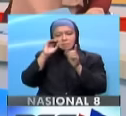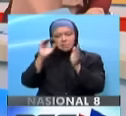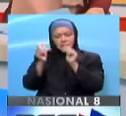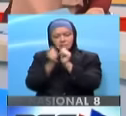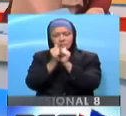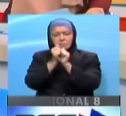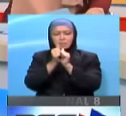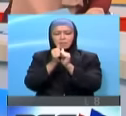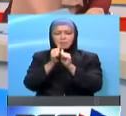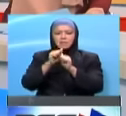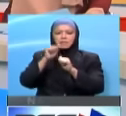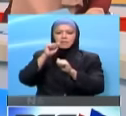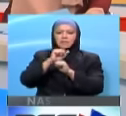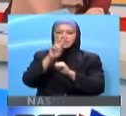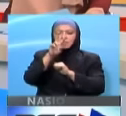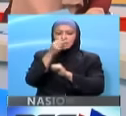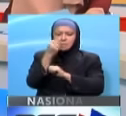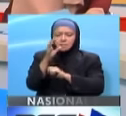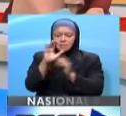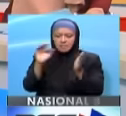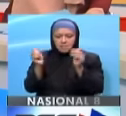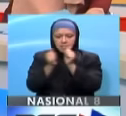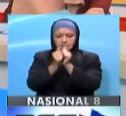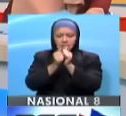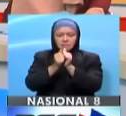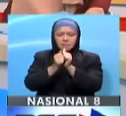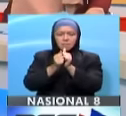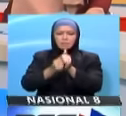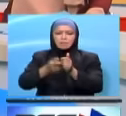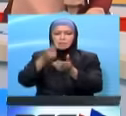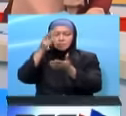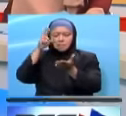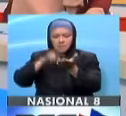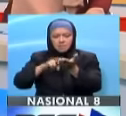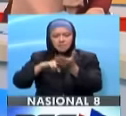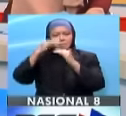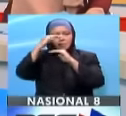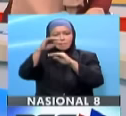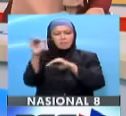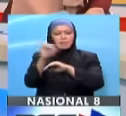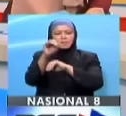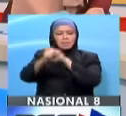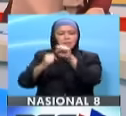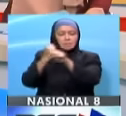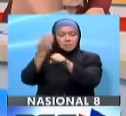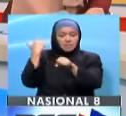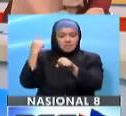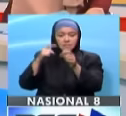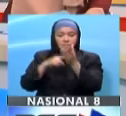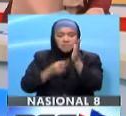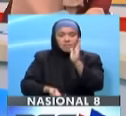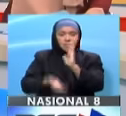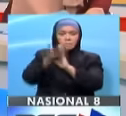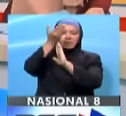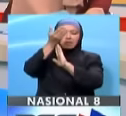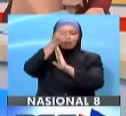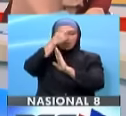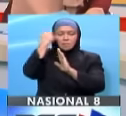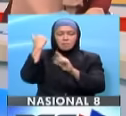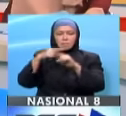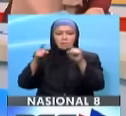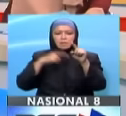berbanding 110.5 yang dicatatkan pada tempoh sama tahun lalu. Kenaikan itu didorong peningkatan dalam indeks kumpulan